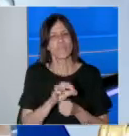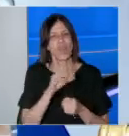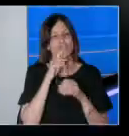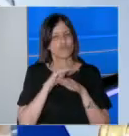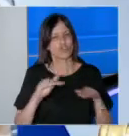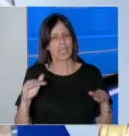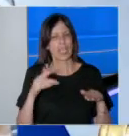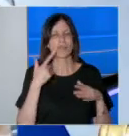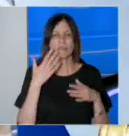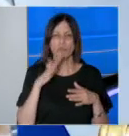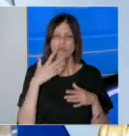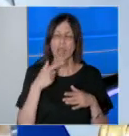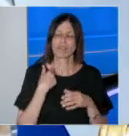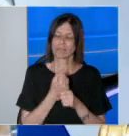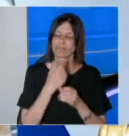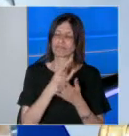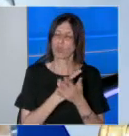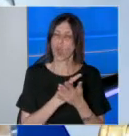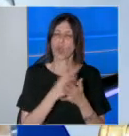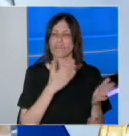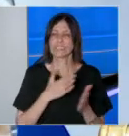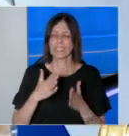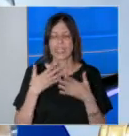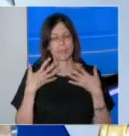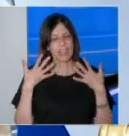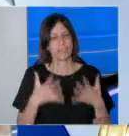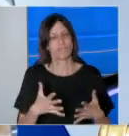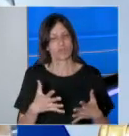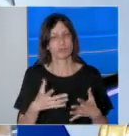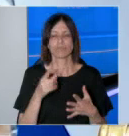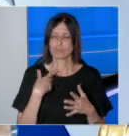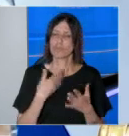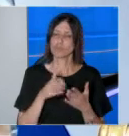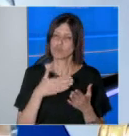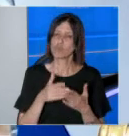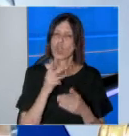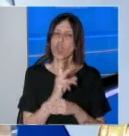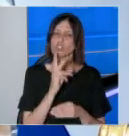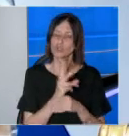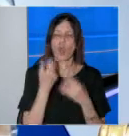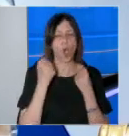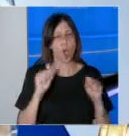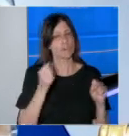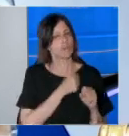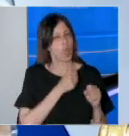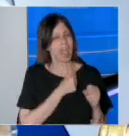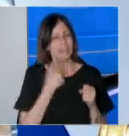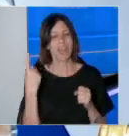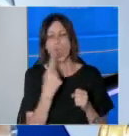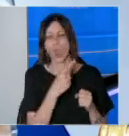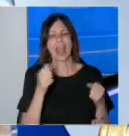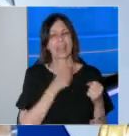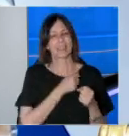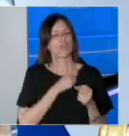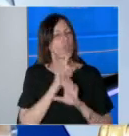וסדר, בתקיפות ובאחריות. נמשיך לשמור על חופש הפולחן לכל הדתות, אבל לא